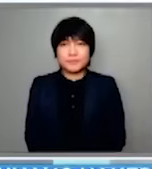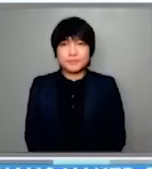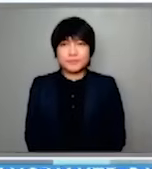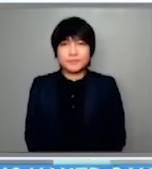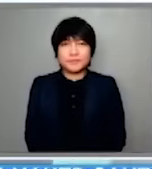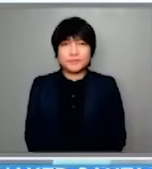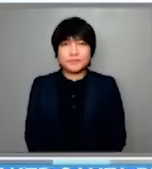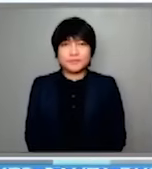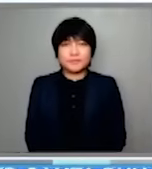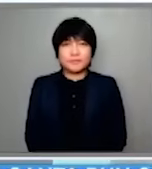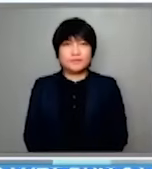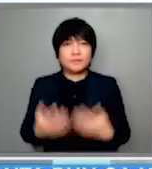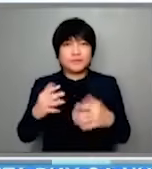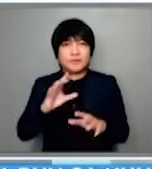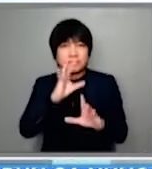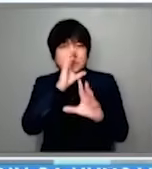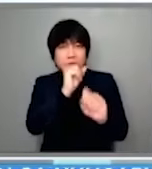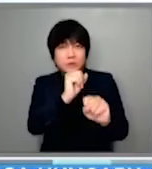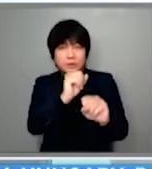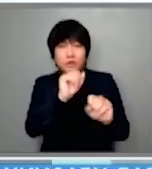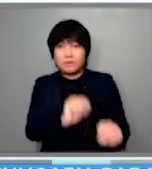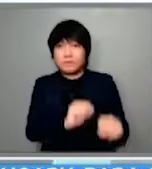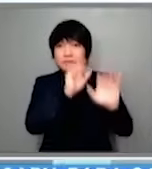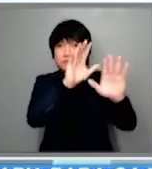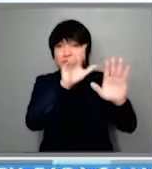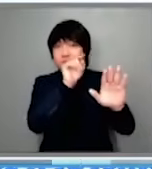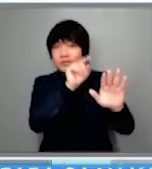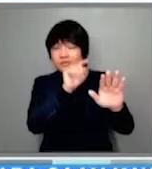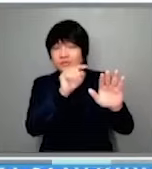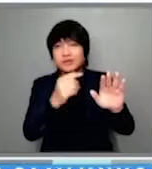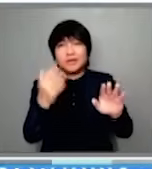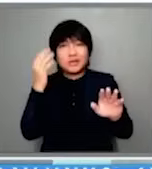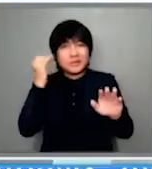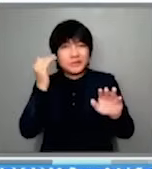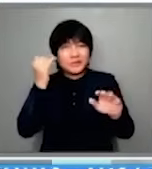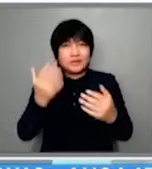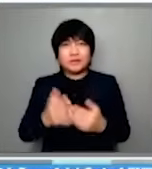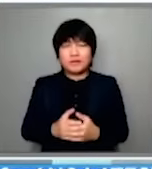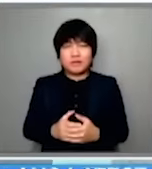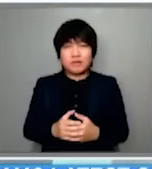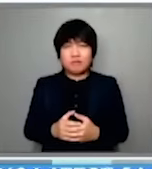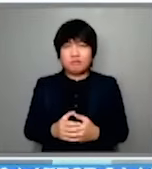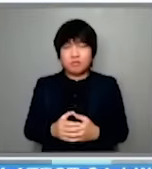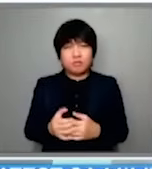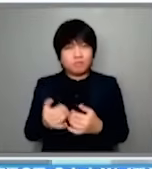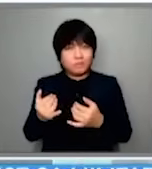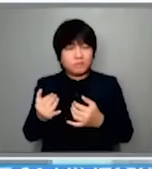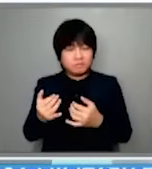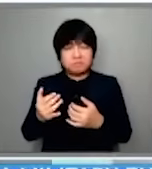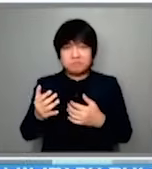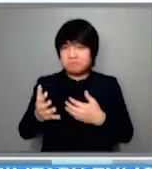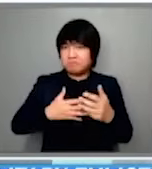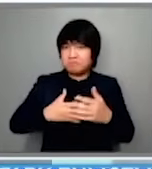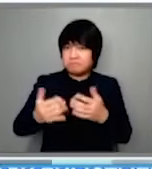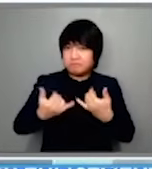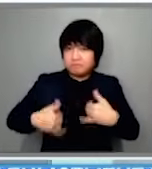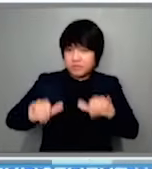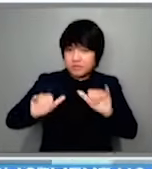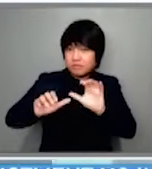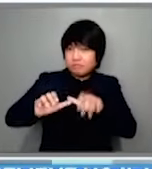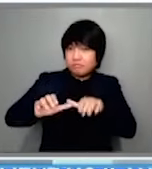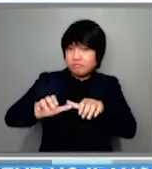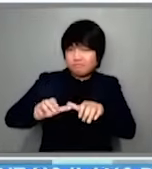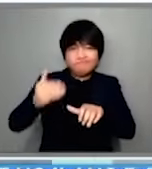Nakamamangha ang pagmamahal sa bundok ng isang mountaineer. Hindi kasi napigil ng kanyang kapansanan ang pangarap niyang maakyat ang pinakamataas na bundok